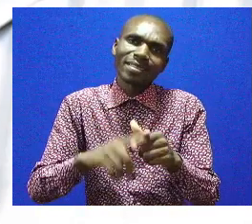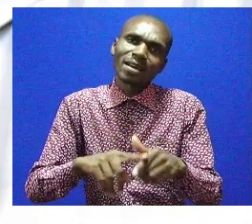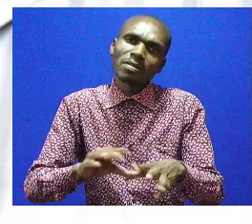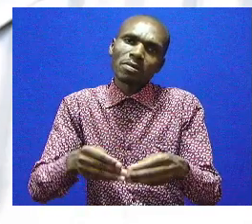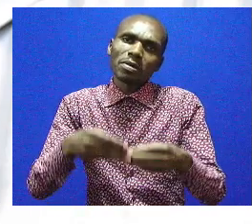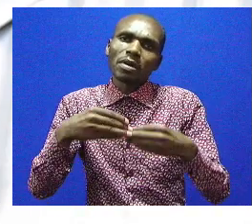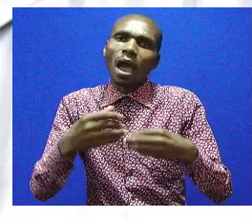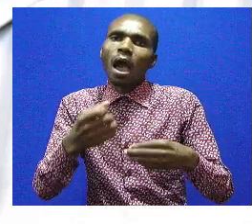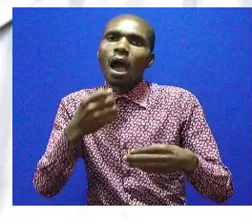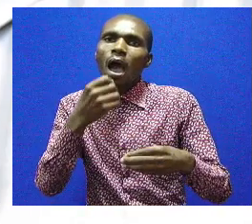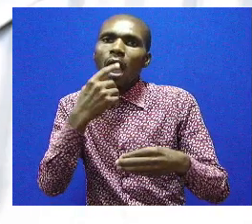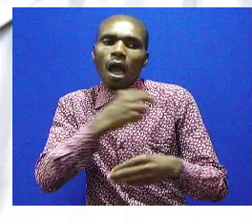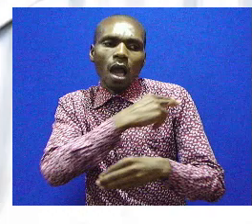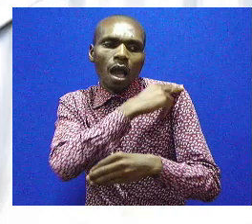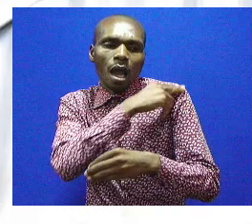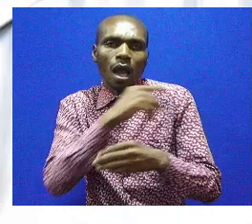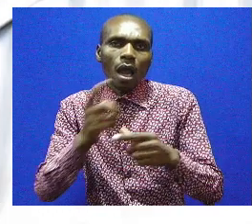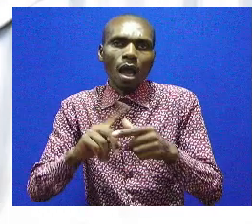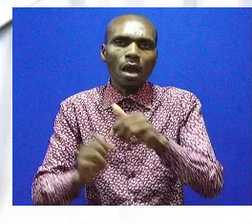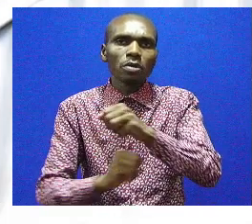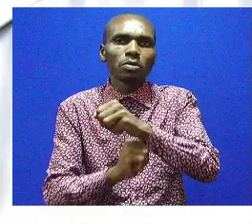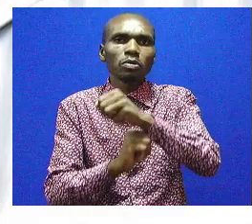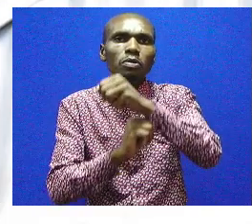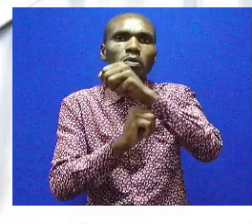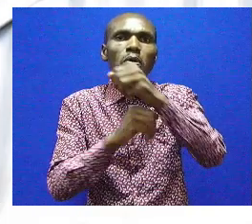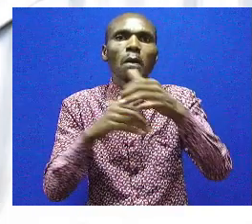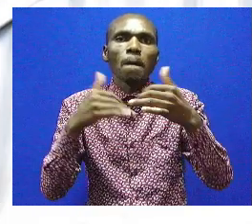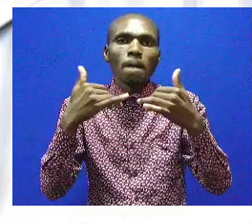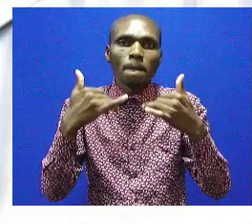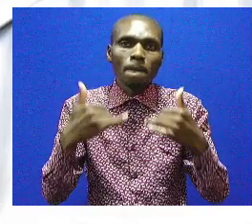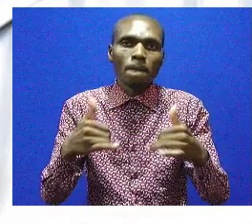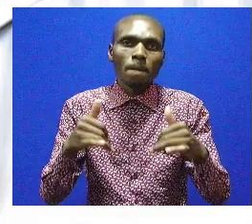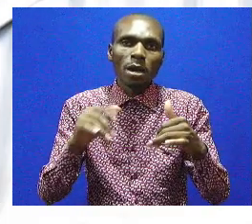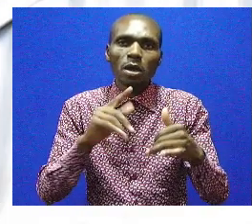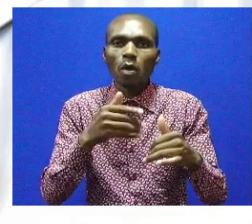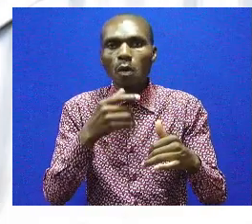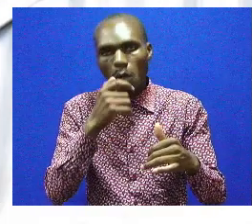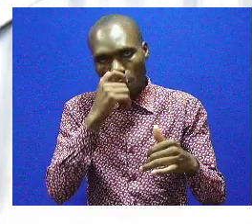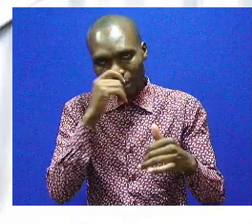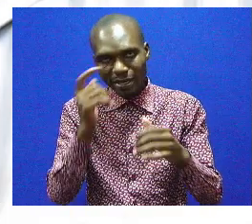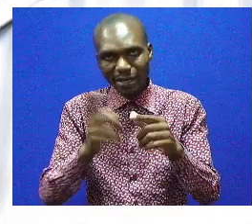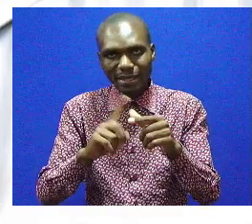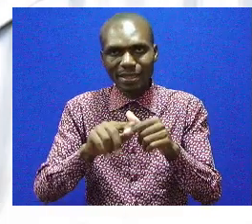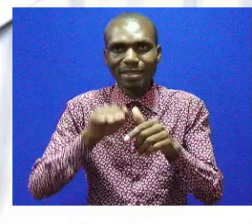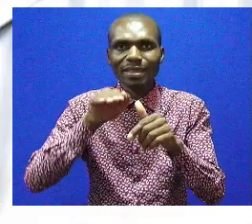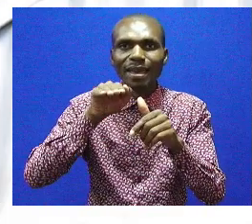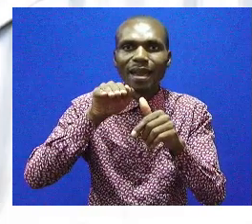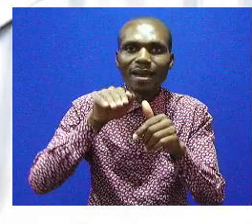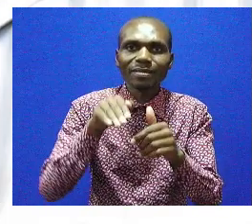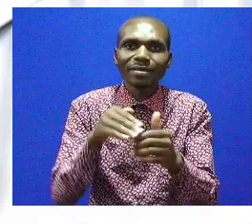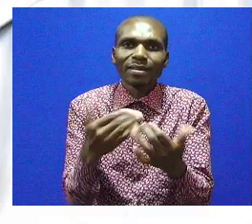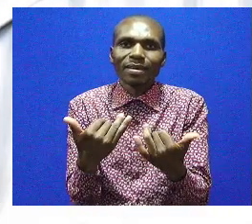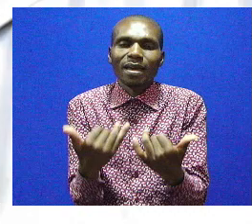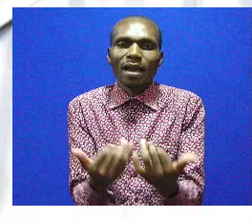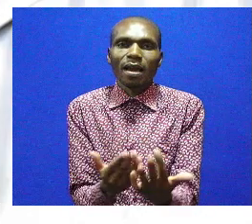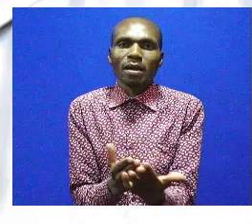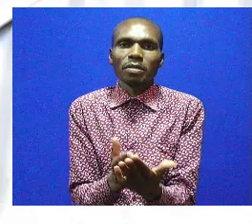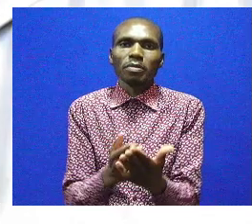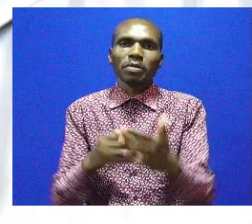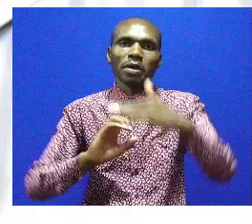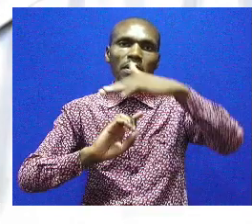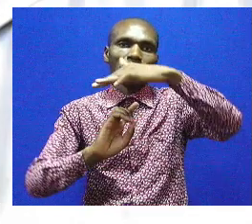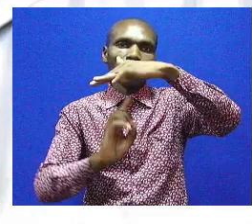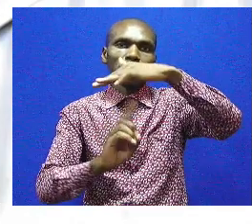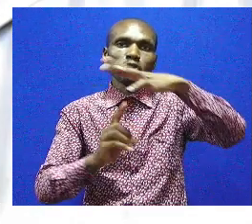vigwa. Wetele rego siru wetele avanchivechi gosori ya muna wakwatani au aso kuboli ya bono wetele serikali wizara yechi gosori ya